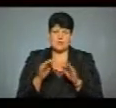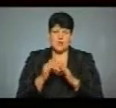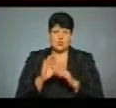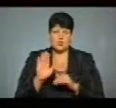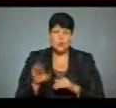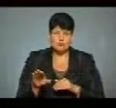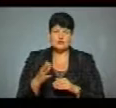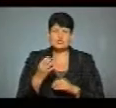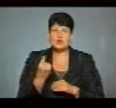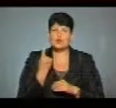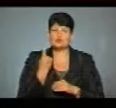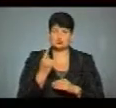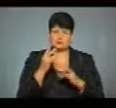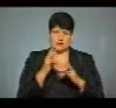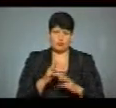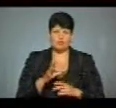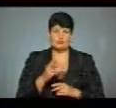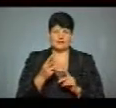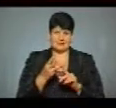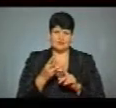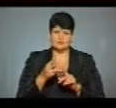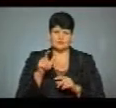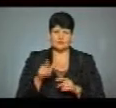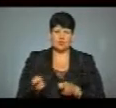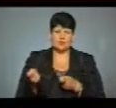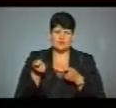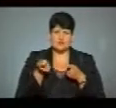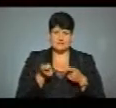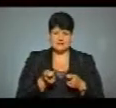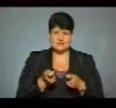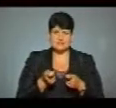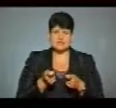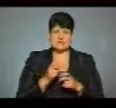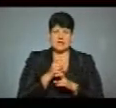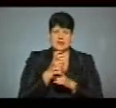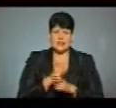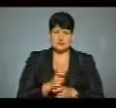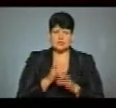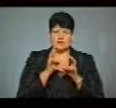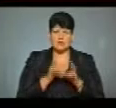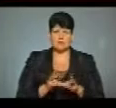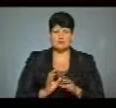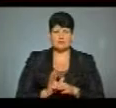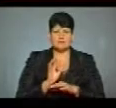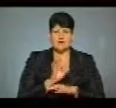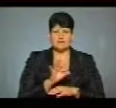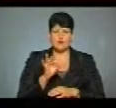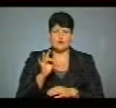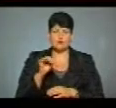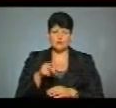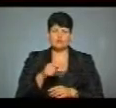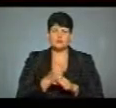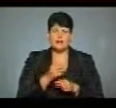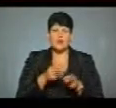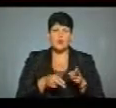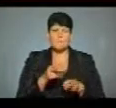додому. Ще одного травмованого, третього пацієнта, якого привезли до медзакладу, зі скелетною травмою доправили у відділ ортопедії. Йому зробили операцію,